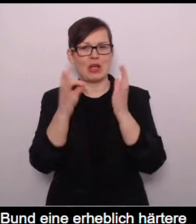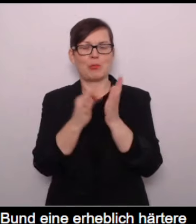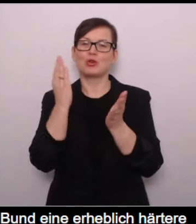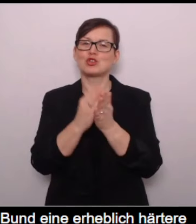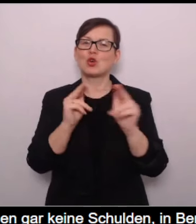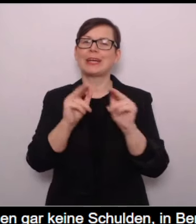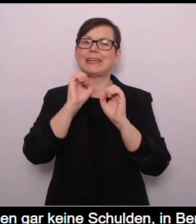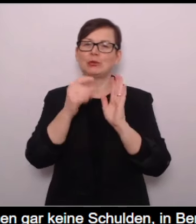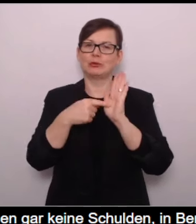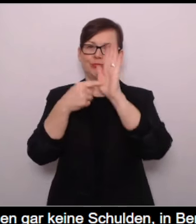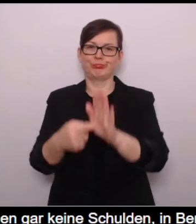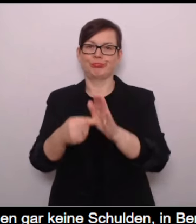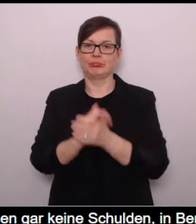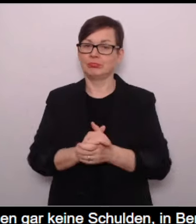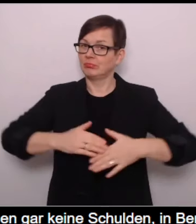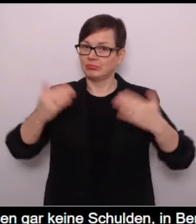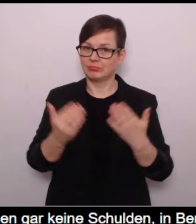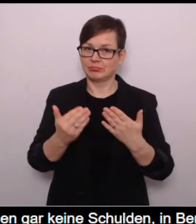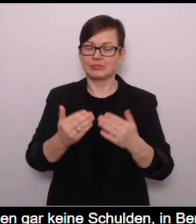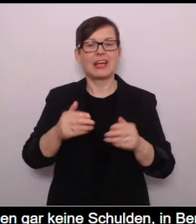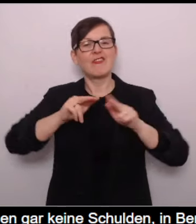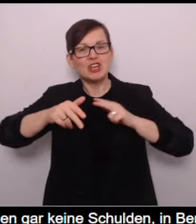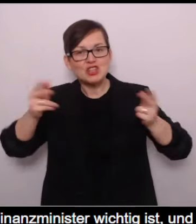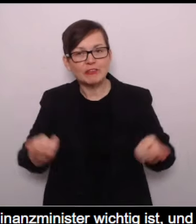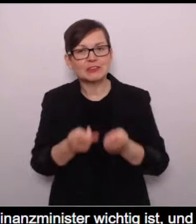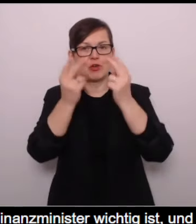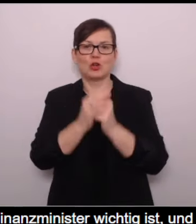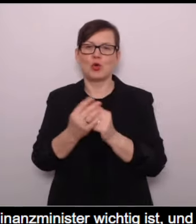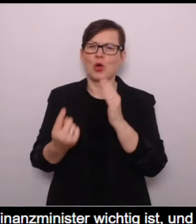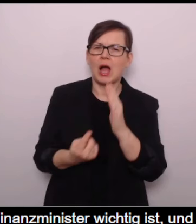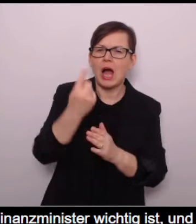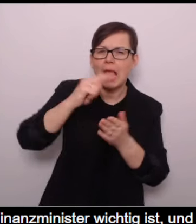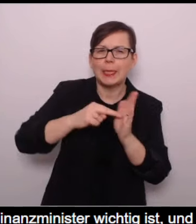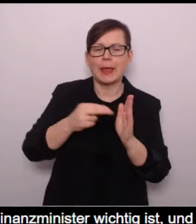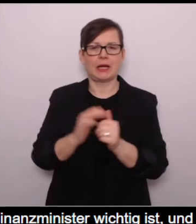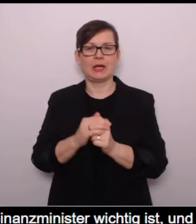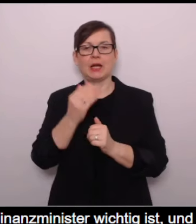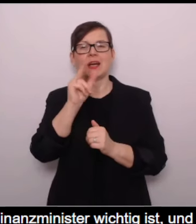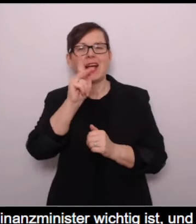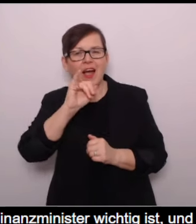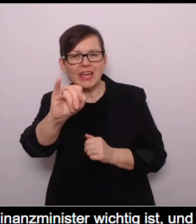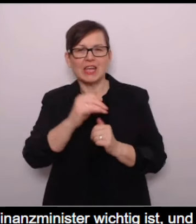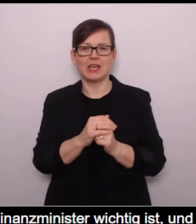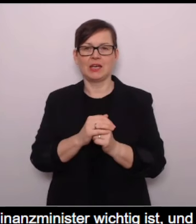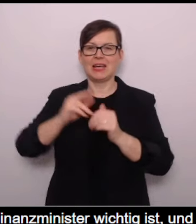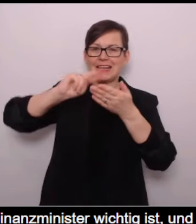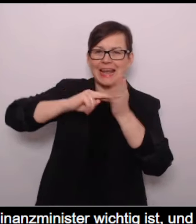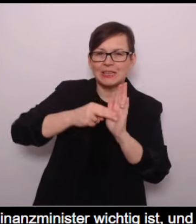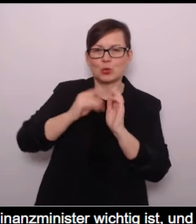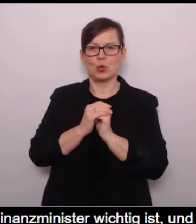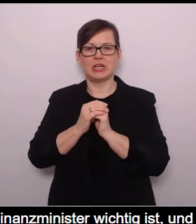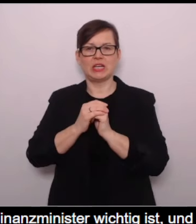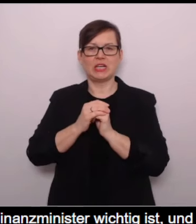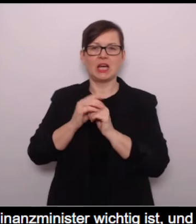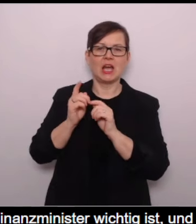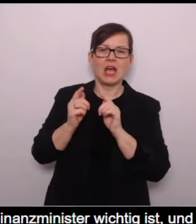jetzt fehlen. Unsere Schwerpunkte sind genau die, die wir in der Regierungserklärung angekündigt haben. Intensive Wirtschaftsförderung